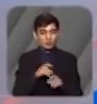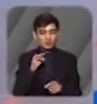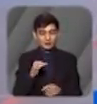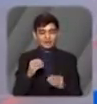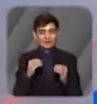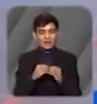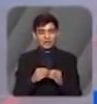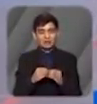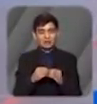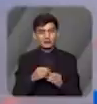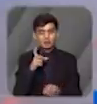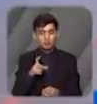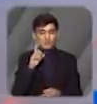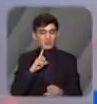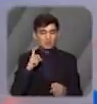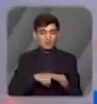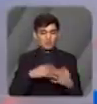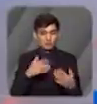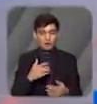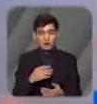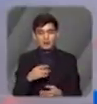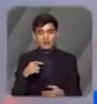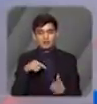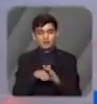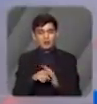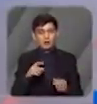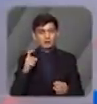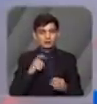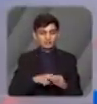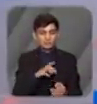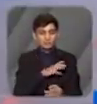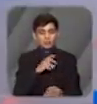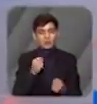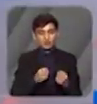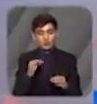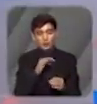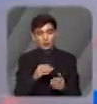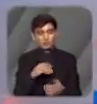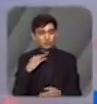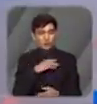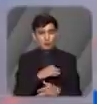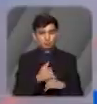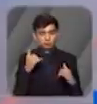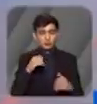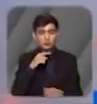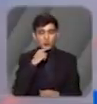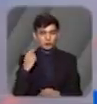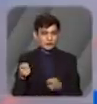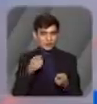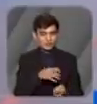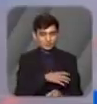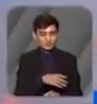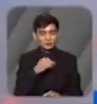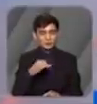10 шақтысы ғана уақытша тіркеуге тұрған. Ал тіркеуден өткен автомобильдің басым бөлігі Ресейден жеткізілген екен.